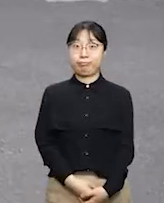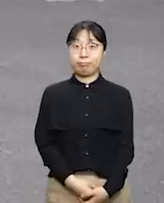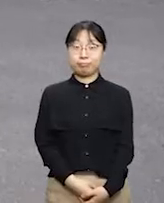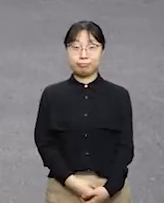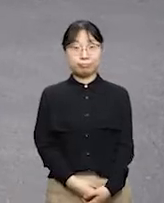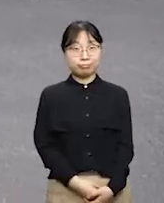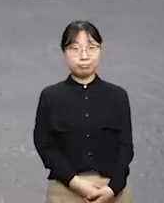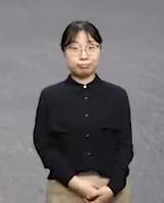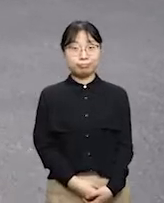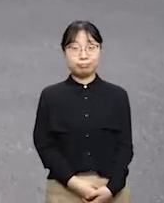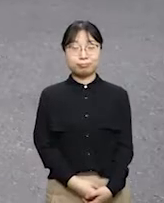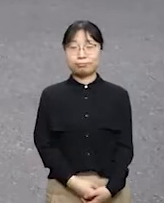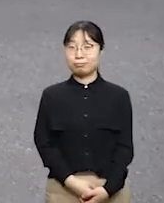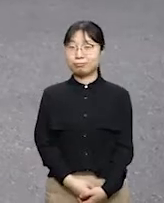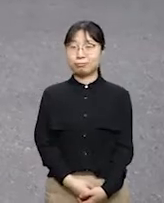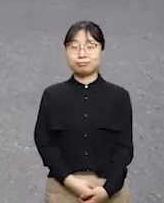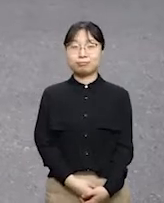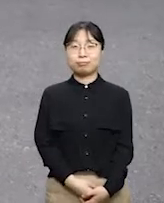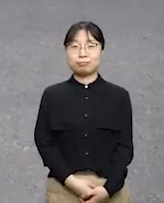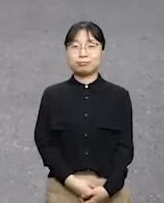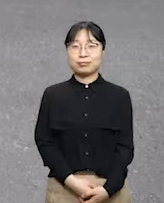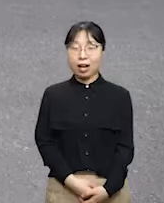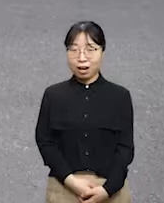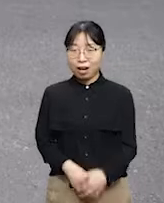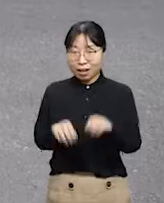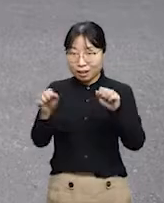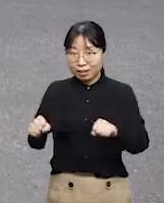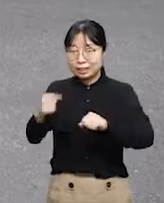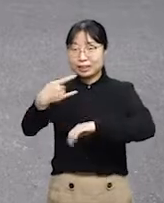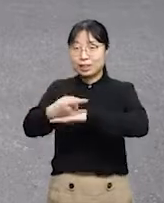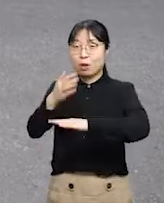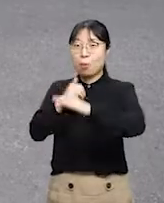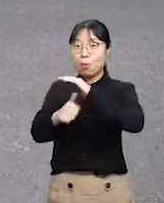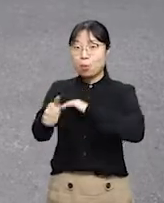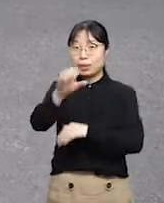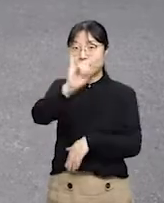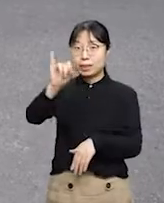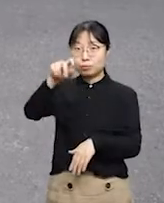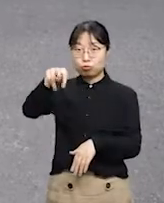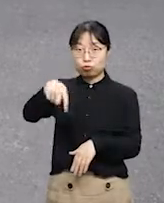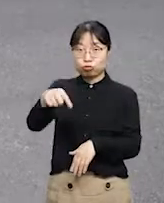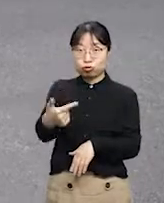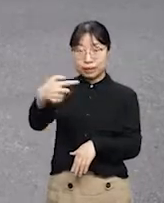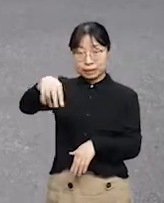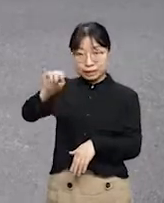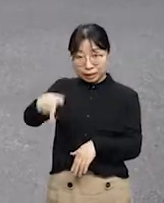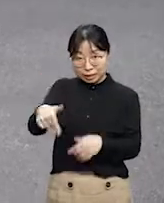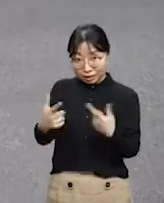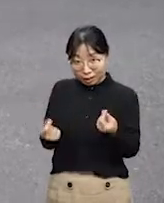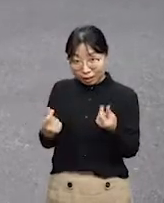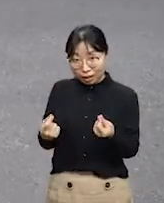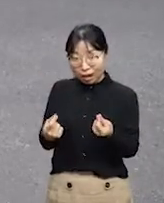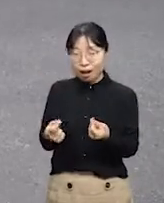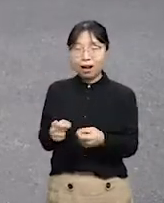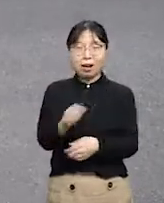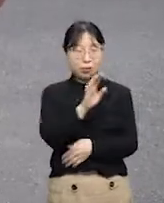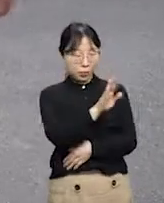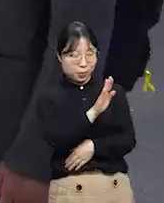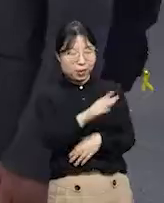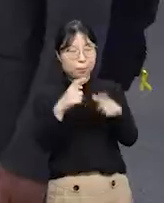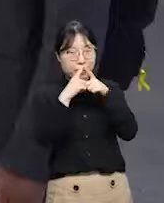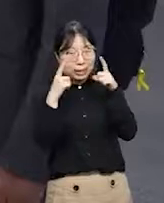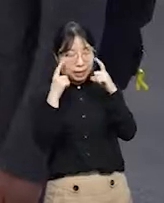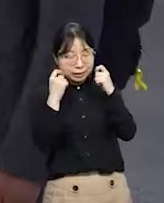어? 예? 아이고, 의왕시 홍보대사 이문식 배우 아니세요? 아, 예, 잠깐만요. 예, 예. 마스크, 아이고,